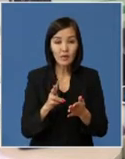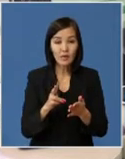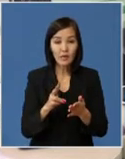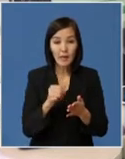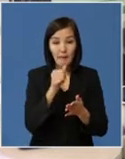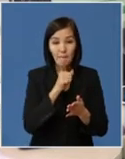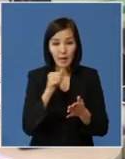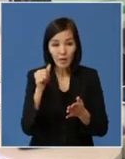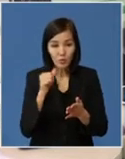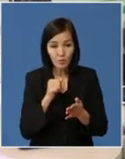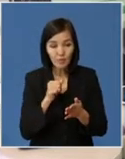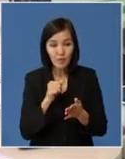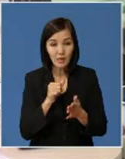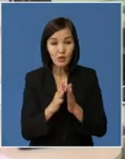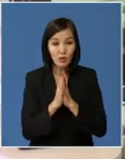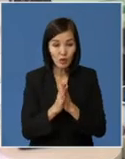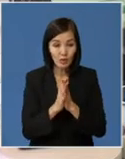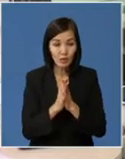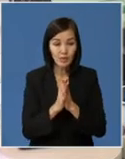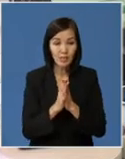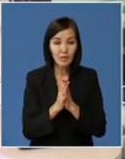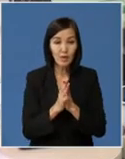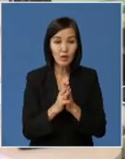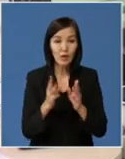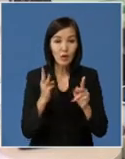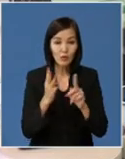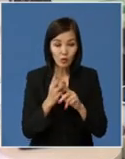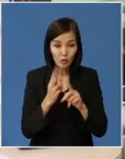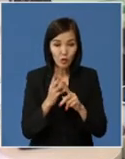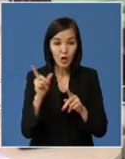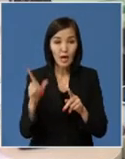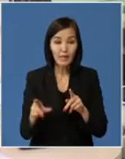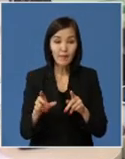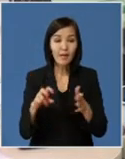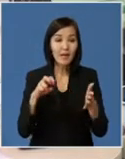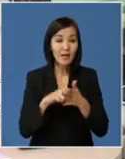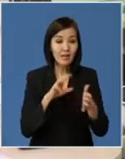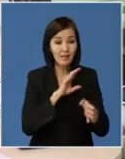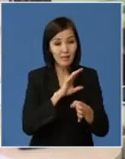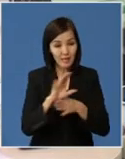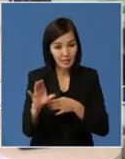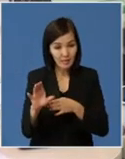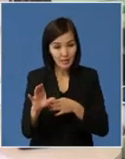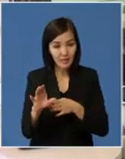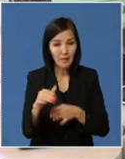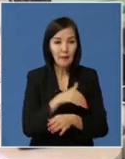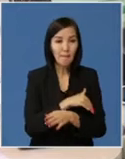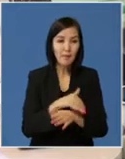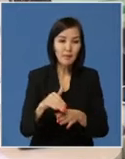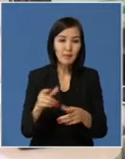жасайды. Сонда үшінші жаққа, яғни SMS хабарлама келеді. Сіздің атыңыздан мекенжай